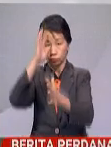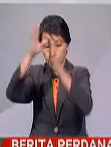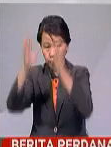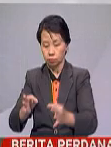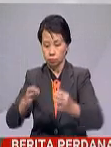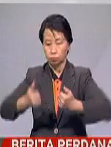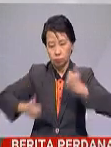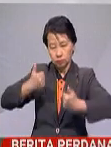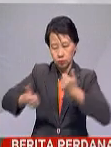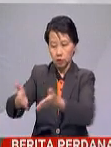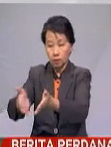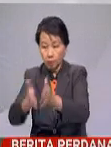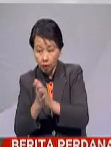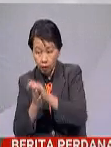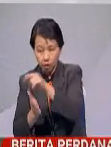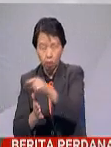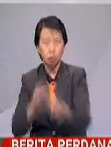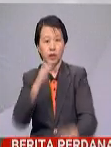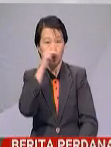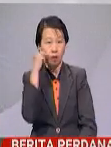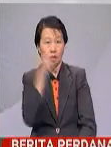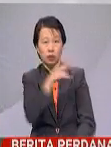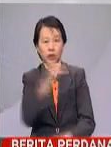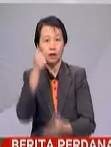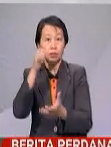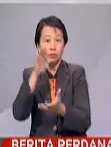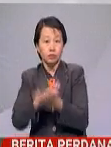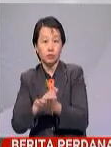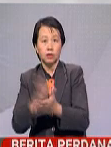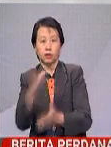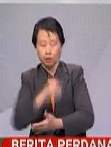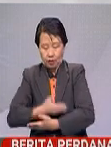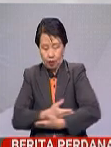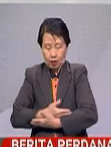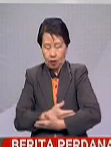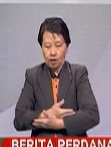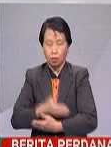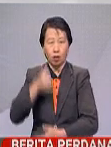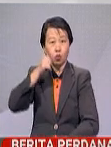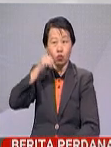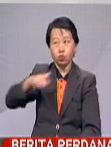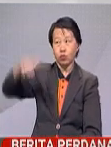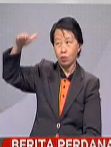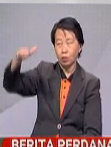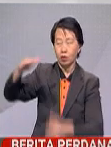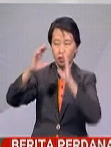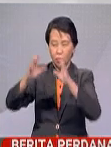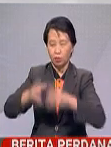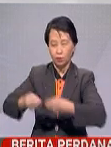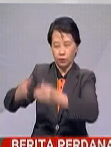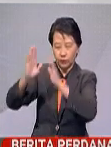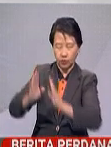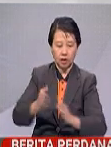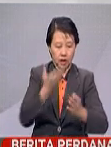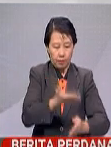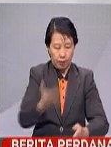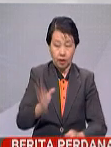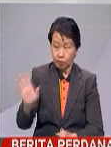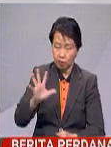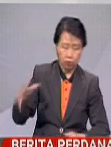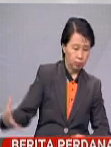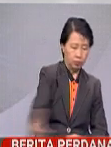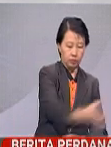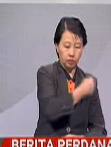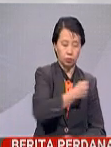Keputusan sama ada permohonan Datuk Seri Najib Tun Razak dan isteri serta anaknya untuk memeriksa secara fizikal barangan mereka yang